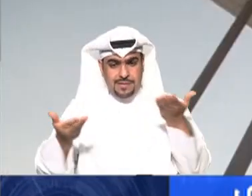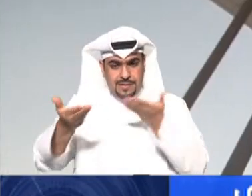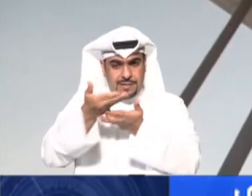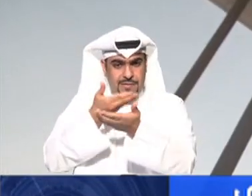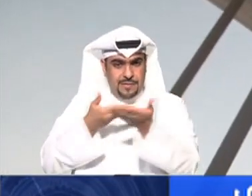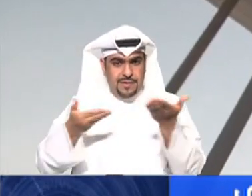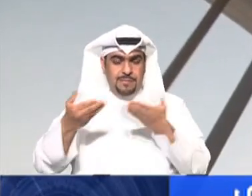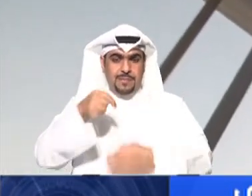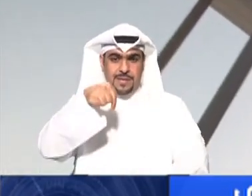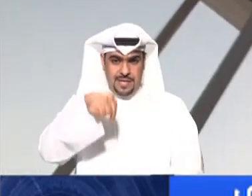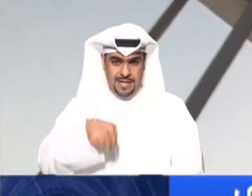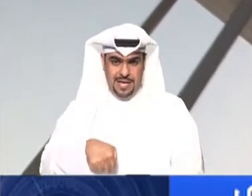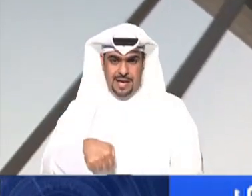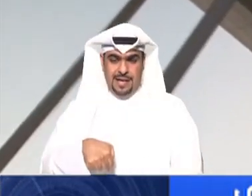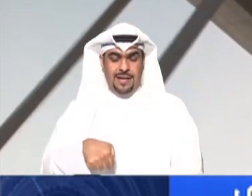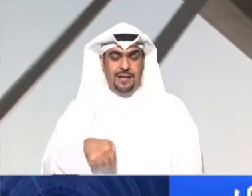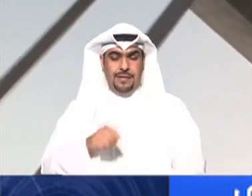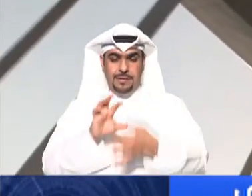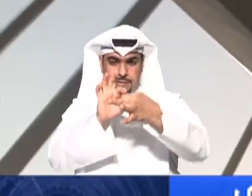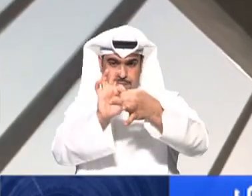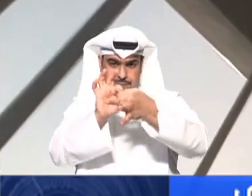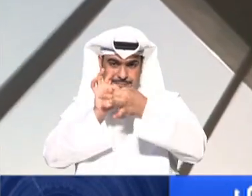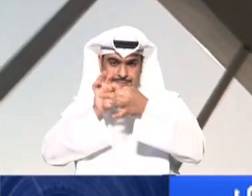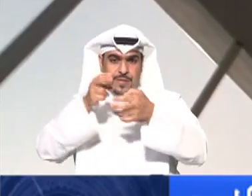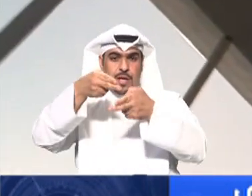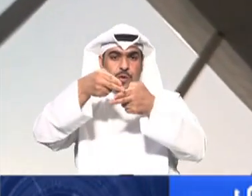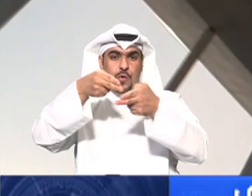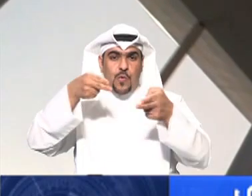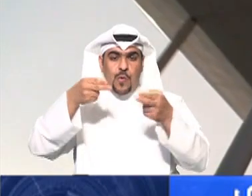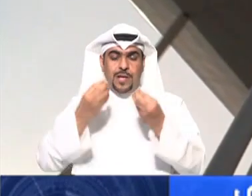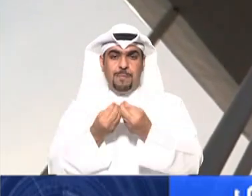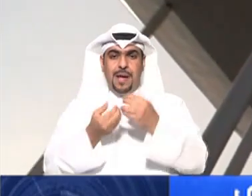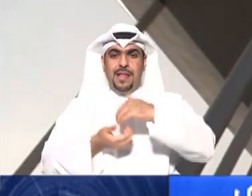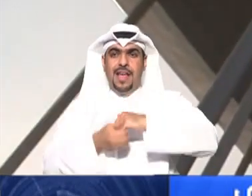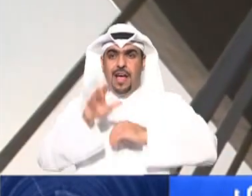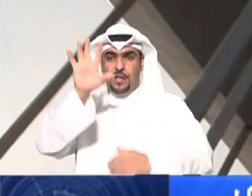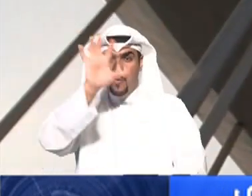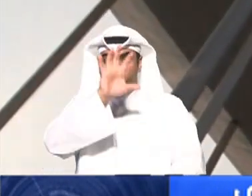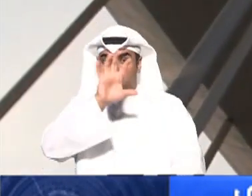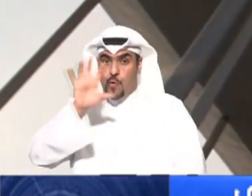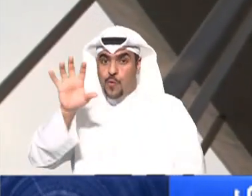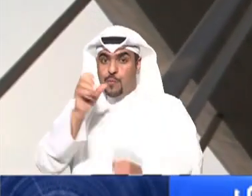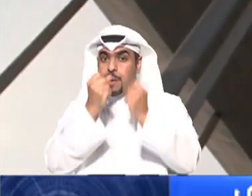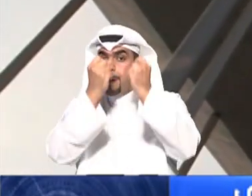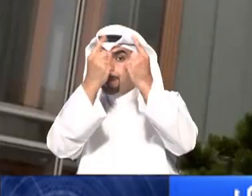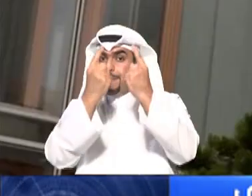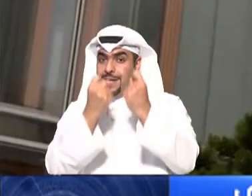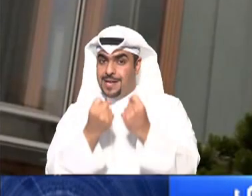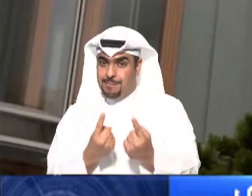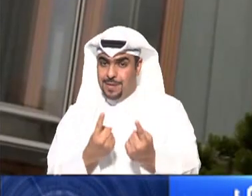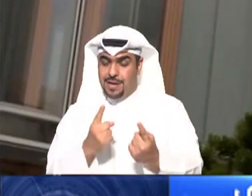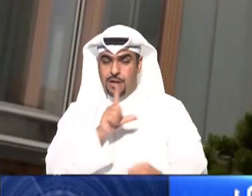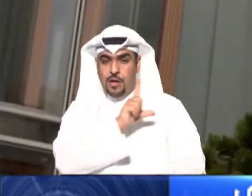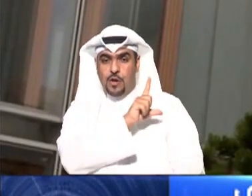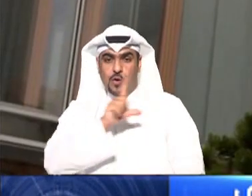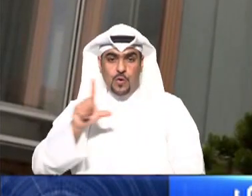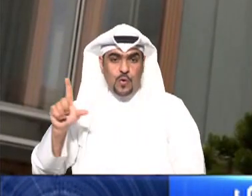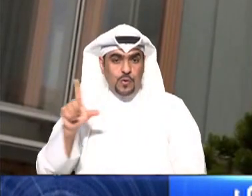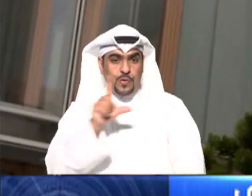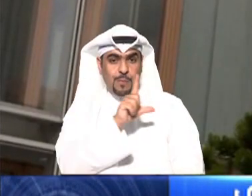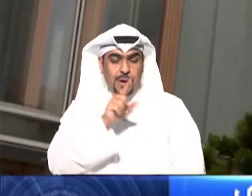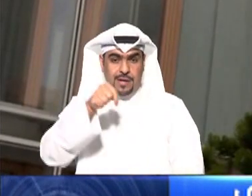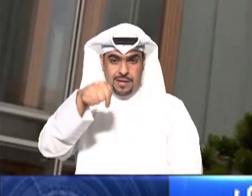مدعوما بالعلاقات المتميزة لدولة الكويت مع الاتحاد الأوروبي، حيث تحتضن لوكسمبورغ عددا